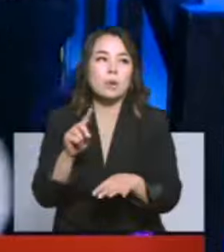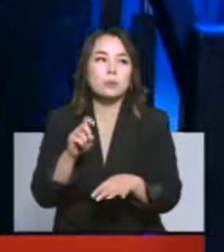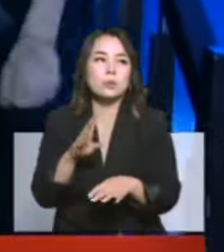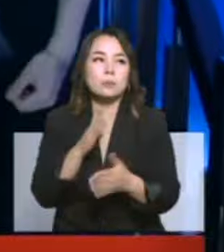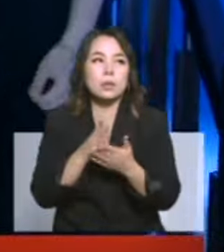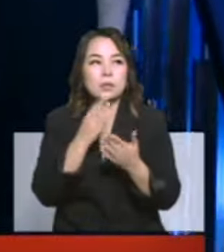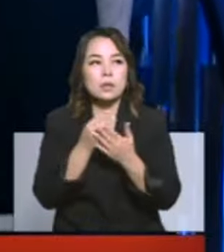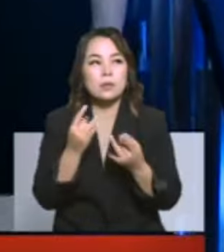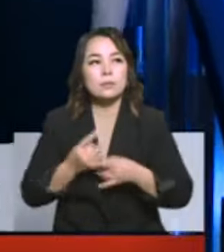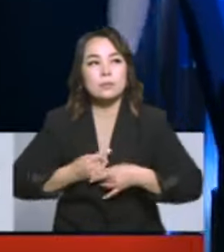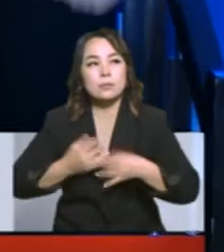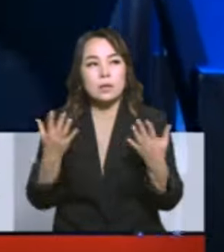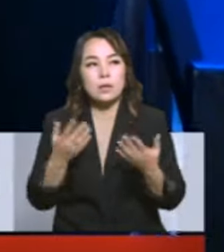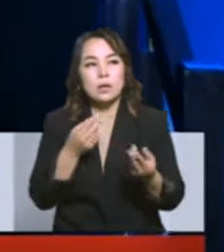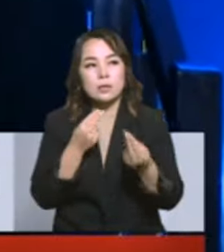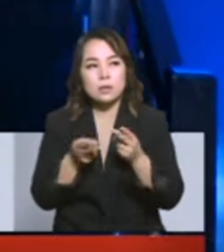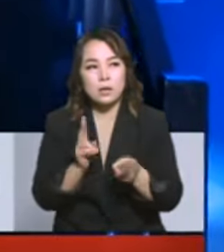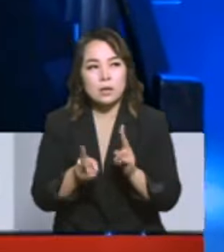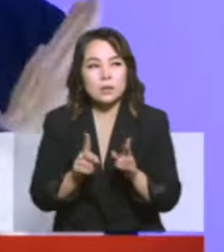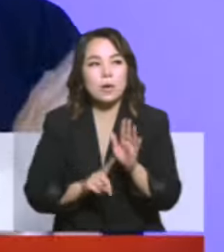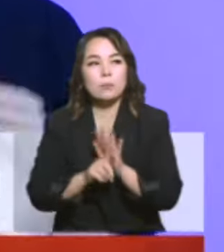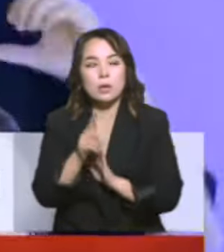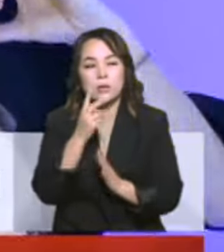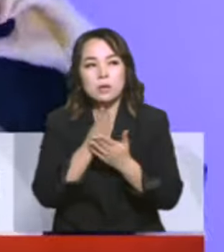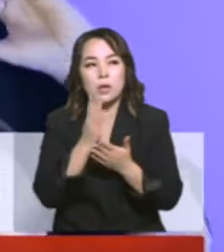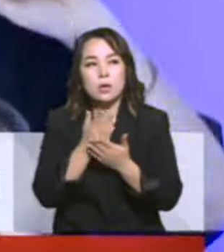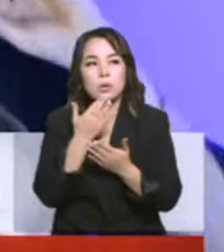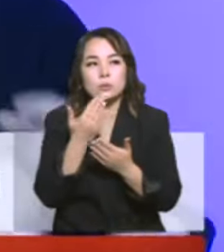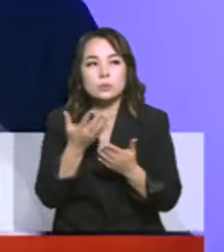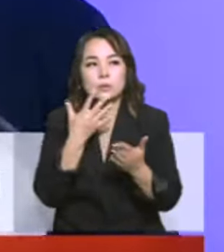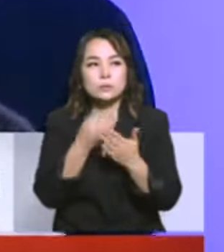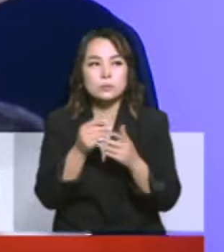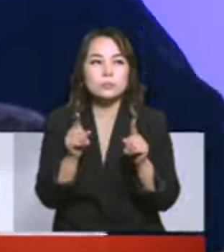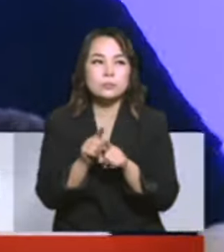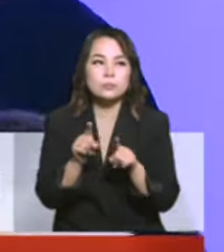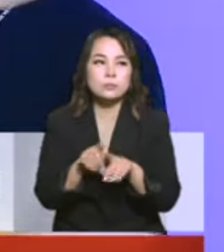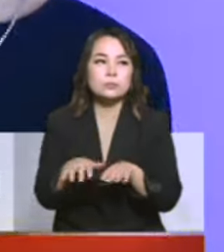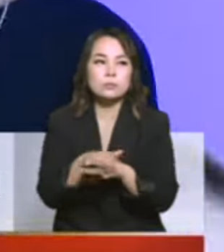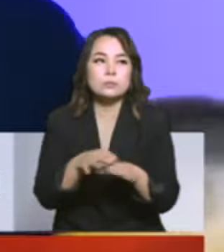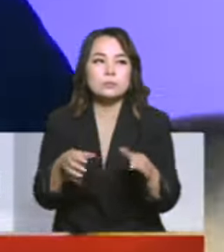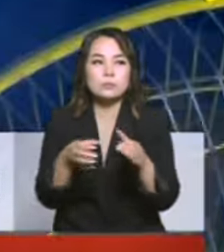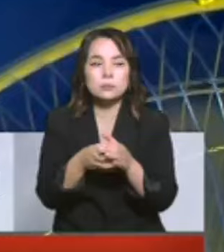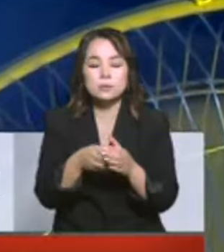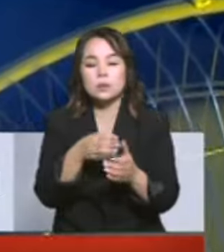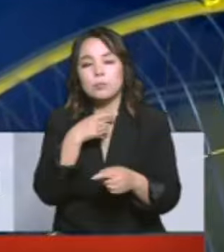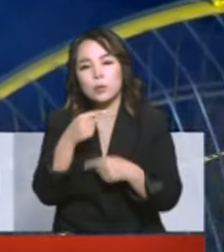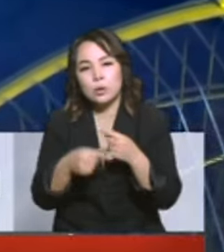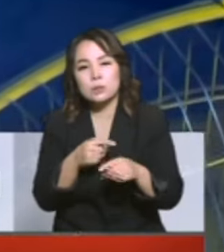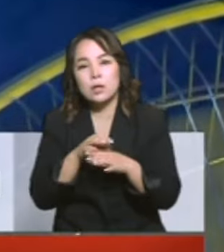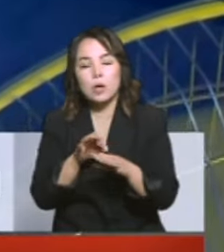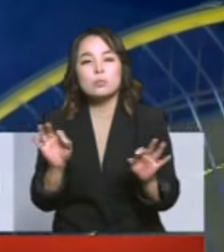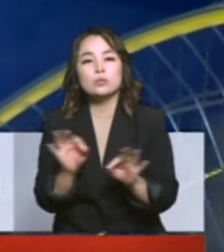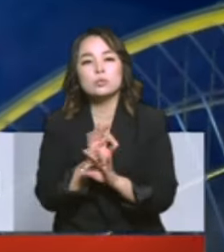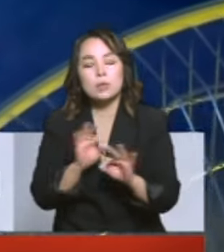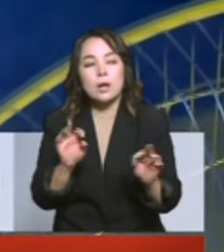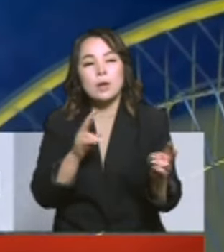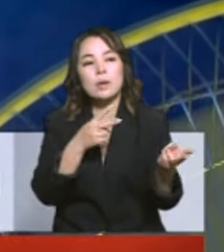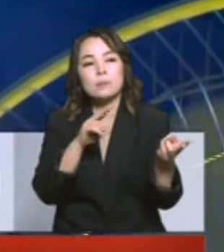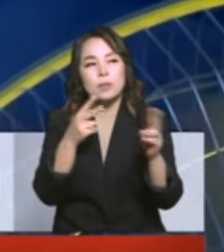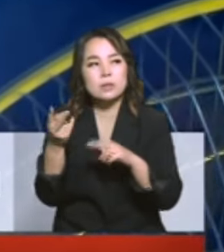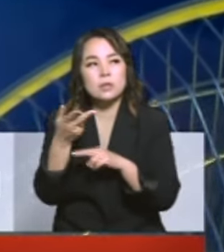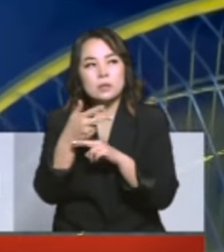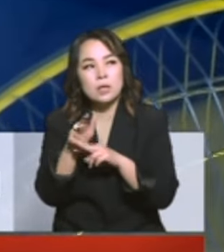хэштегімен мерекеге қатысты тағамдар әзірлеуден бастап, ұлттық сән үлгілеріне дейін, аңыздар мен дәстүрлерден музыка мен биге дейін